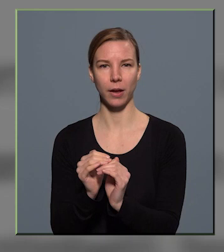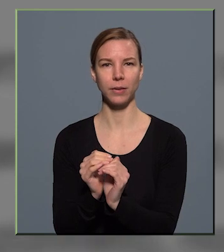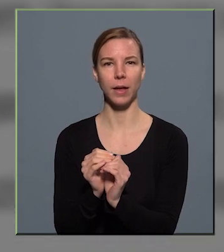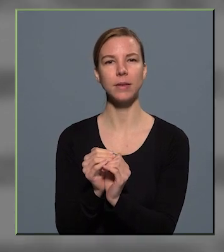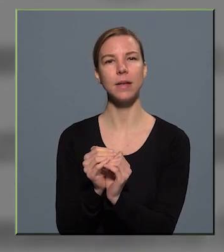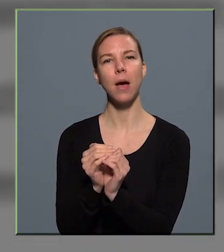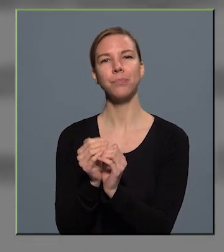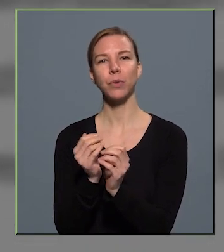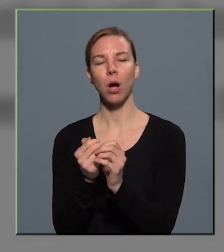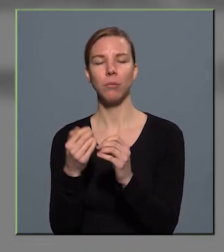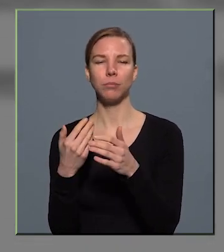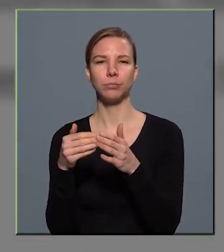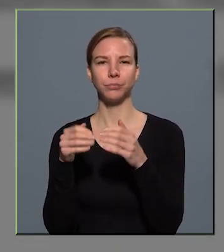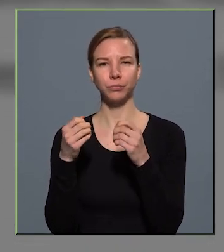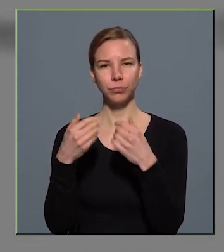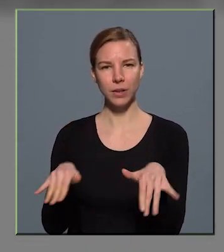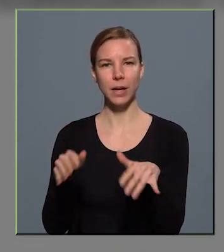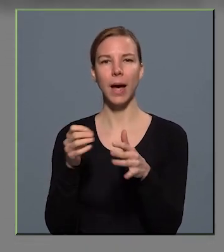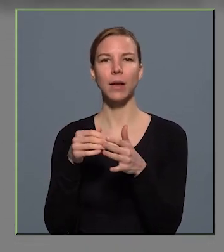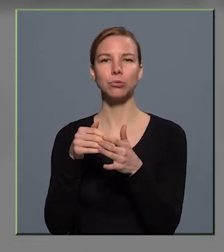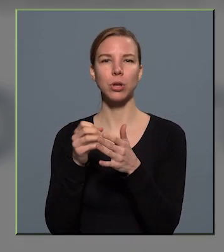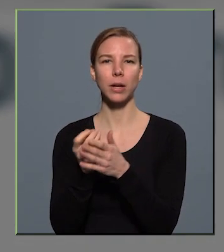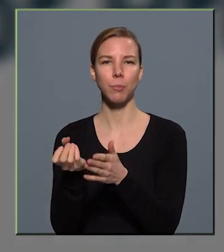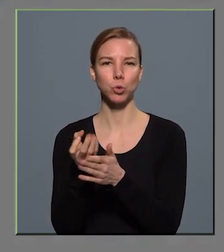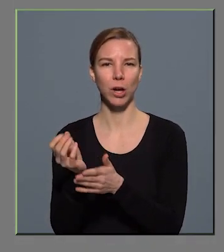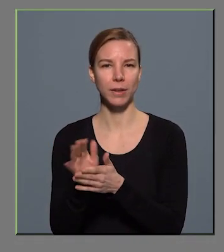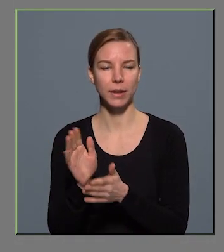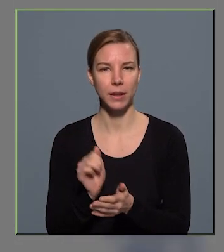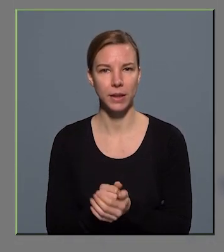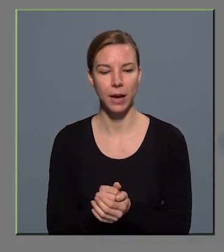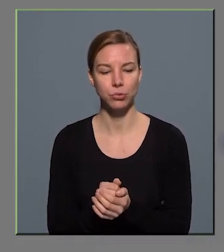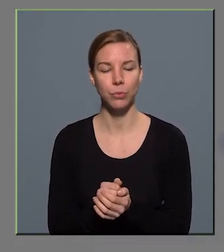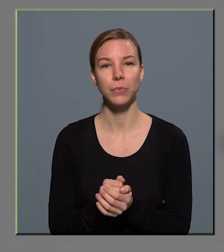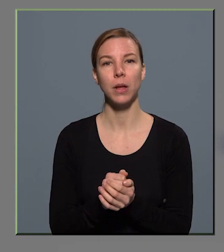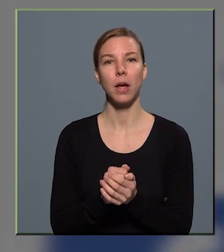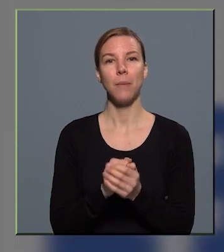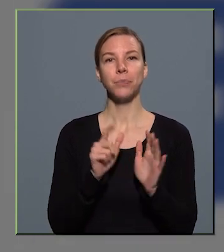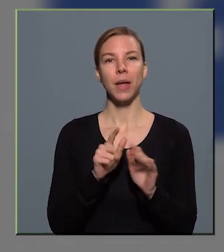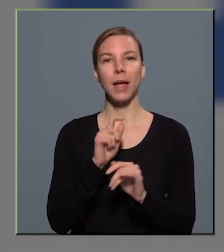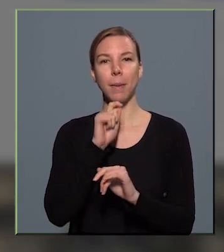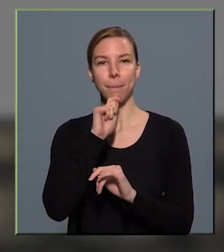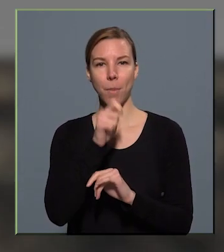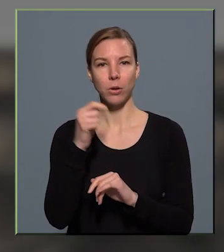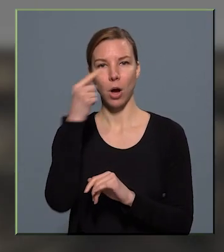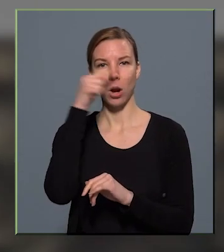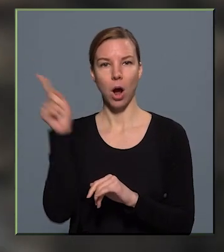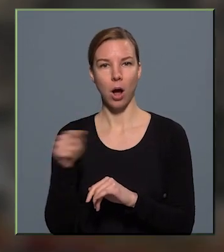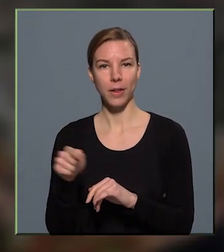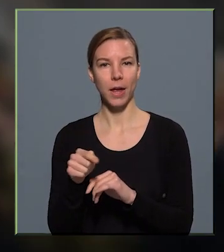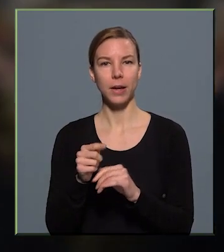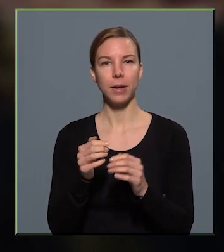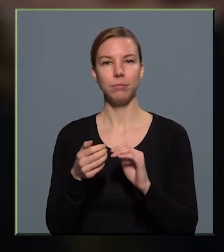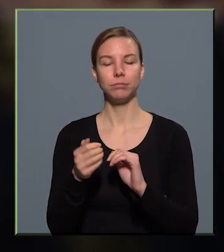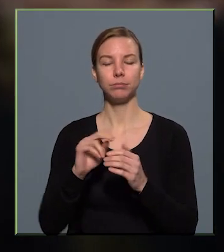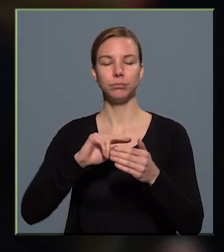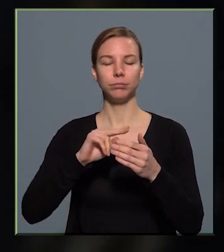nyersanyag, károsanyag kibocsátása, mutatott rá a miniszter. 7 magyar azeri megállapodást írtak alá Ilham Alijev